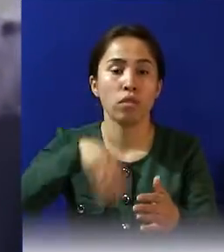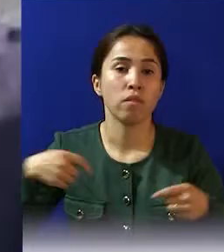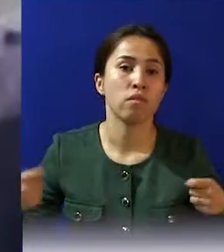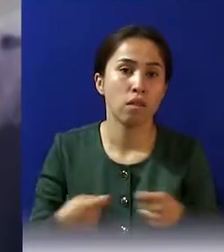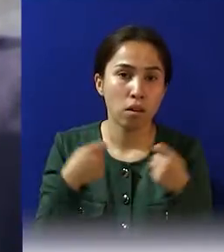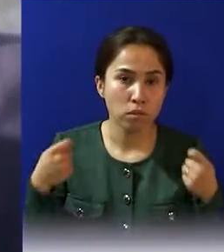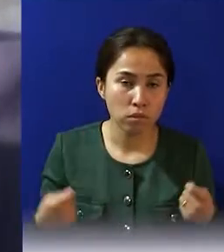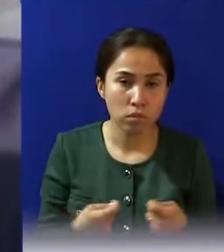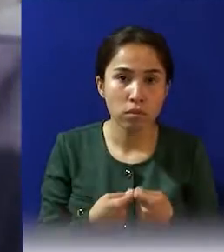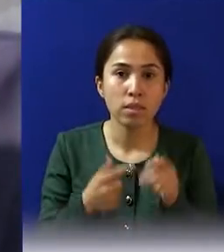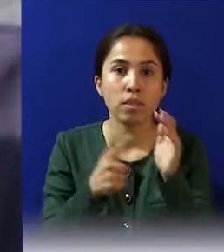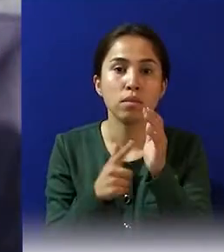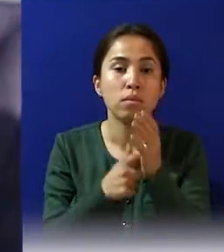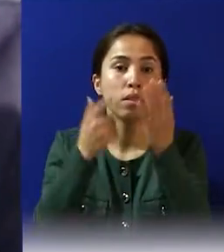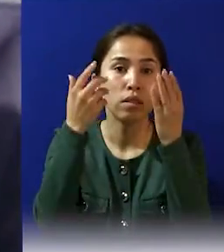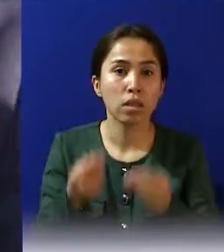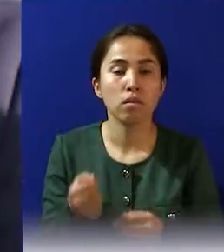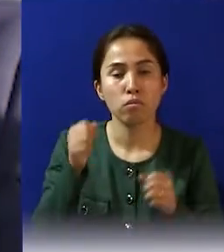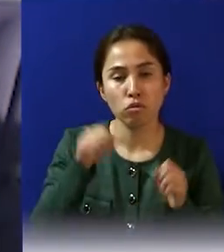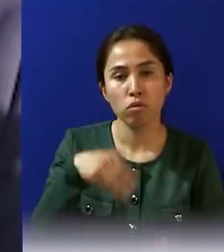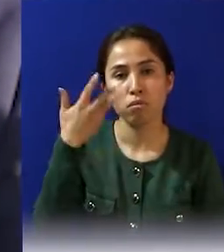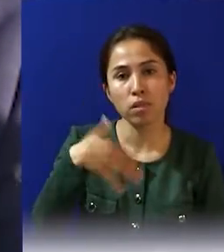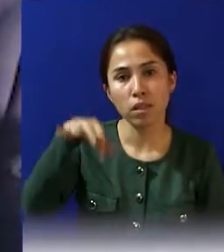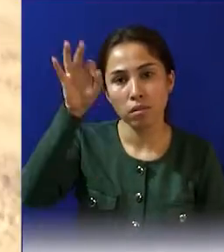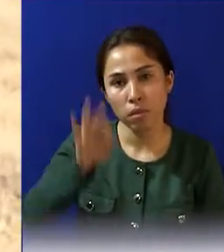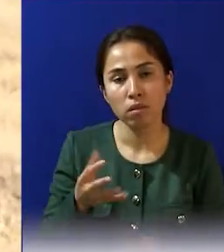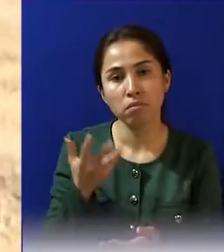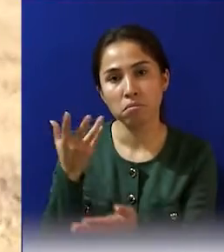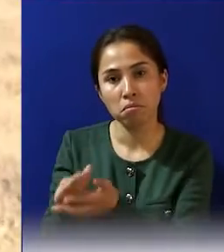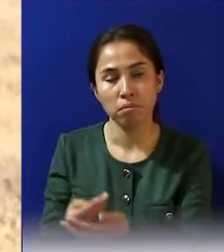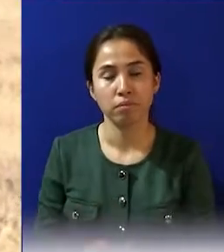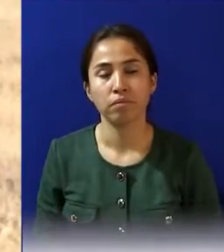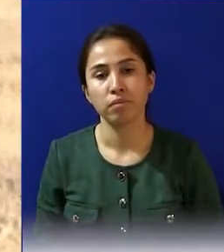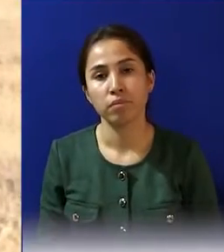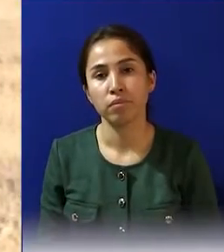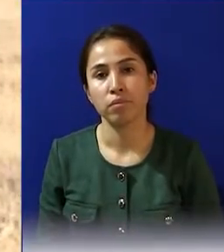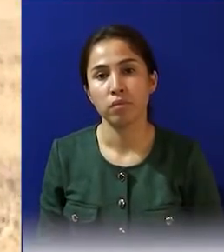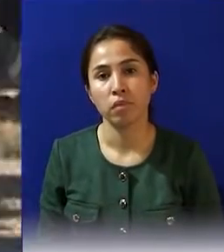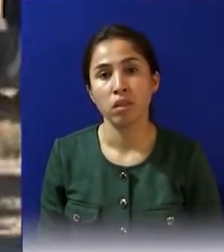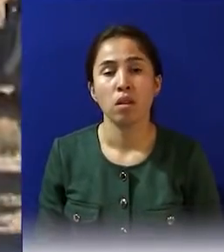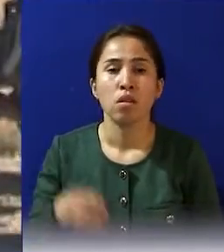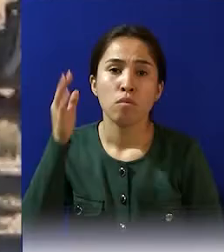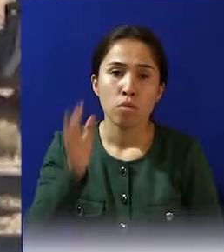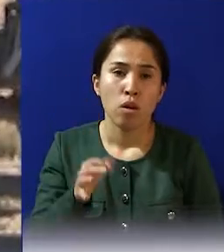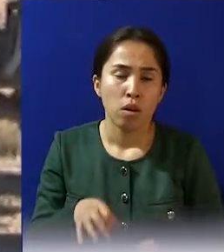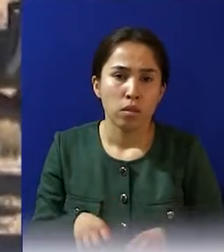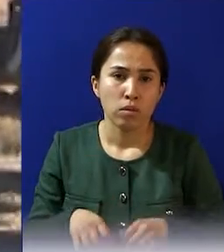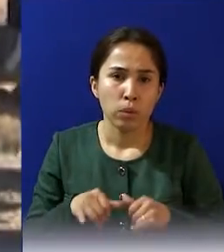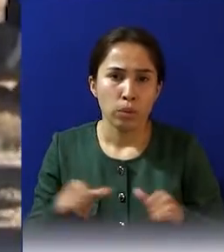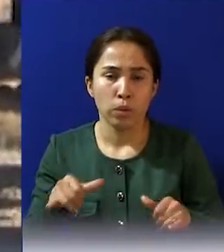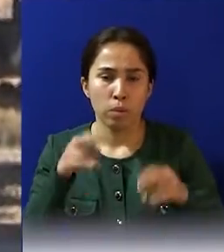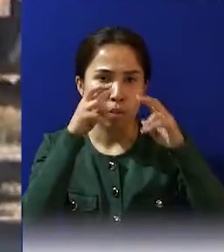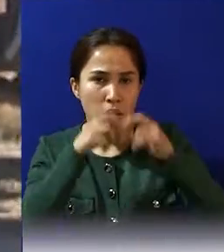правонарушениях, в течение 7 дней можно оплатить с 50% скидкой. Экологи говорят, что будут усиливать охрану на местах, а также